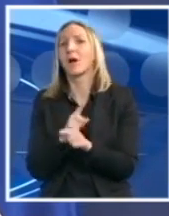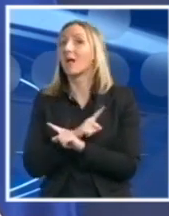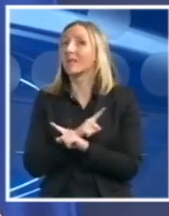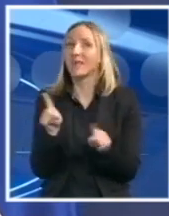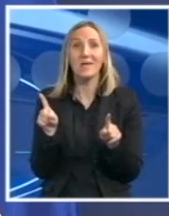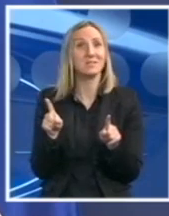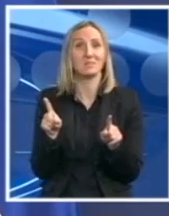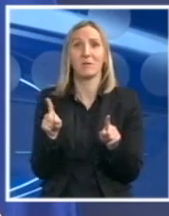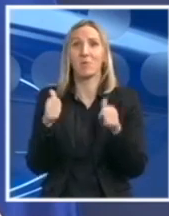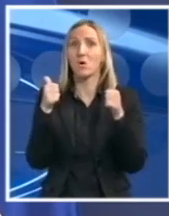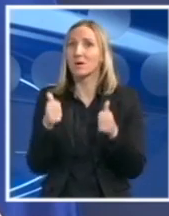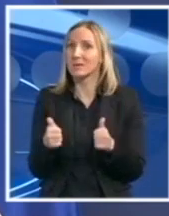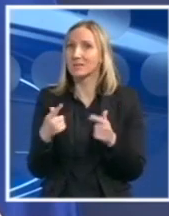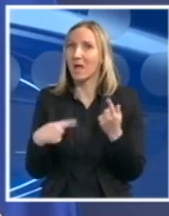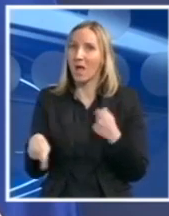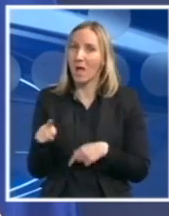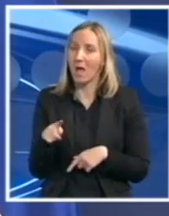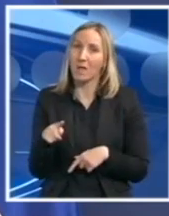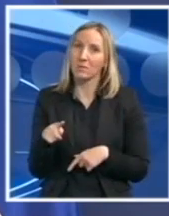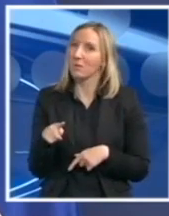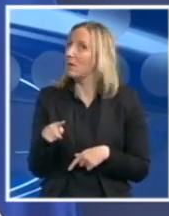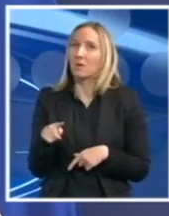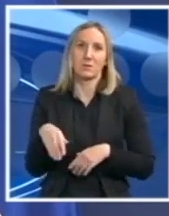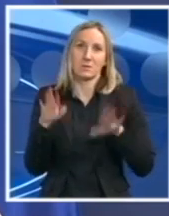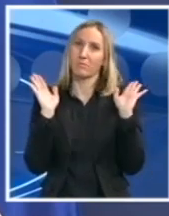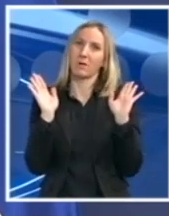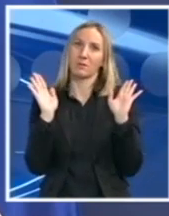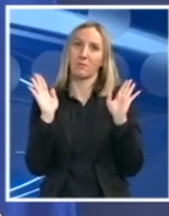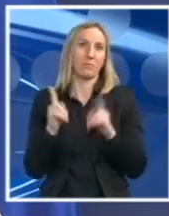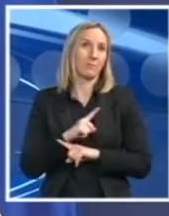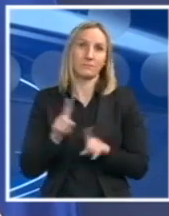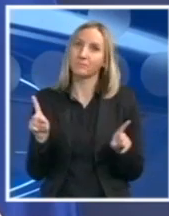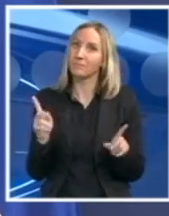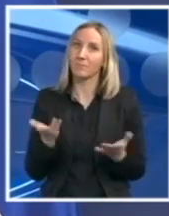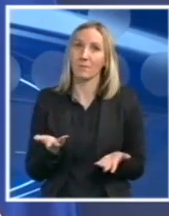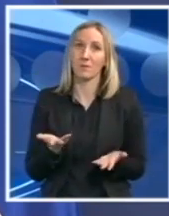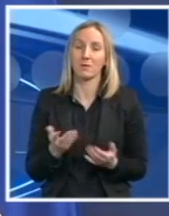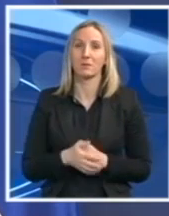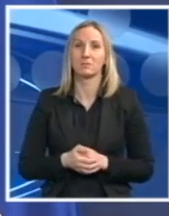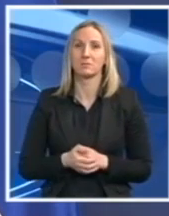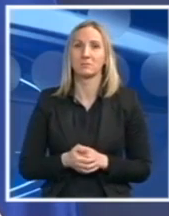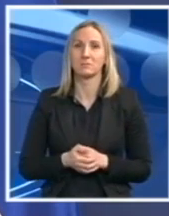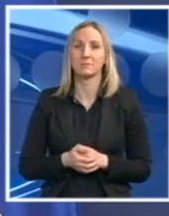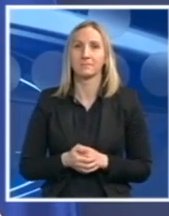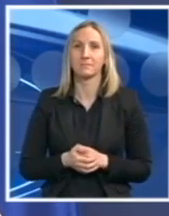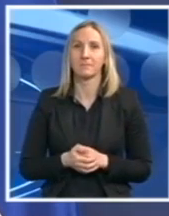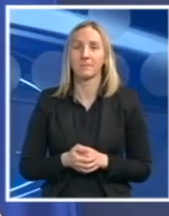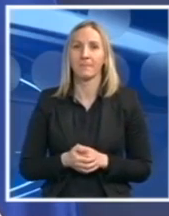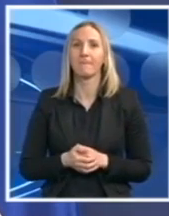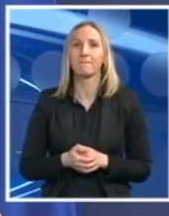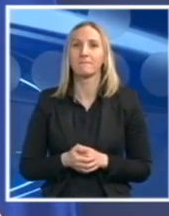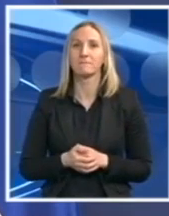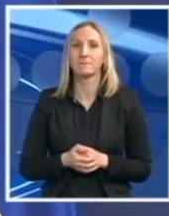smemo sada da posustanemo, iako ovo jeste jedan